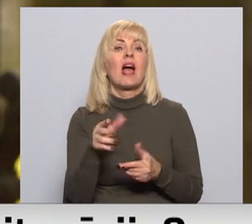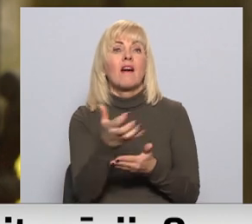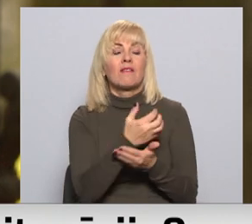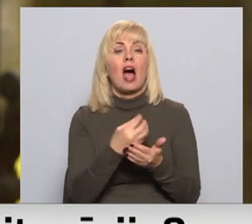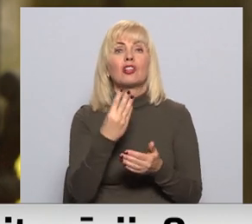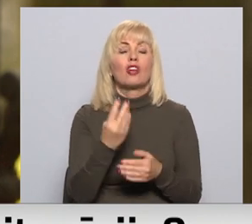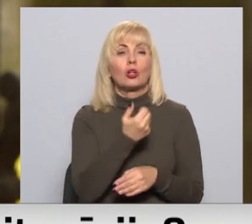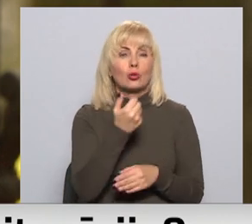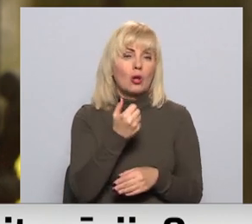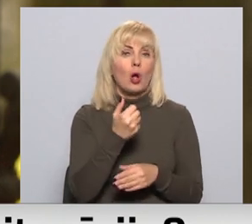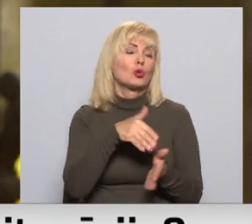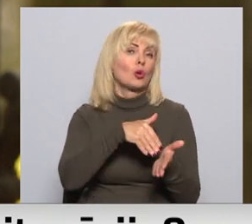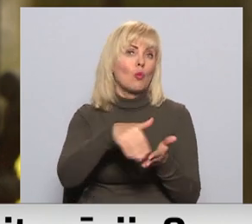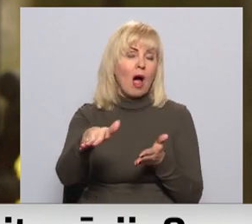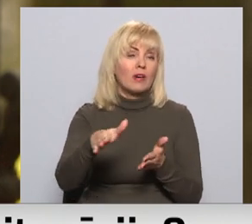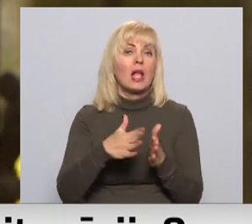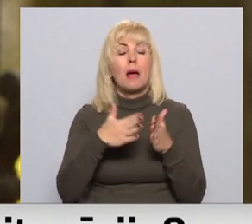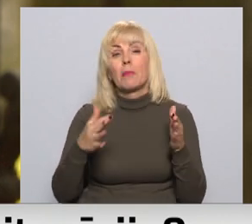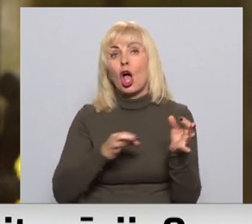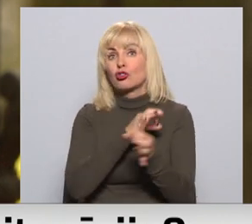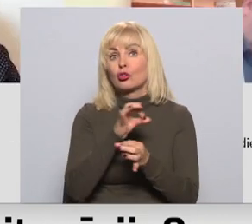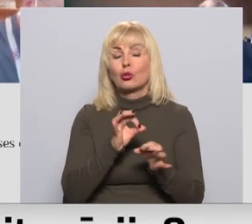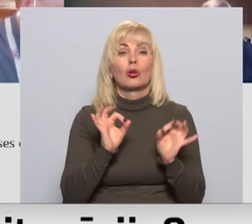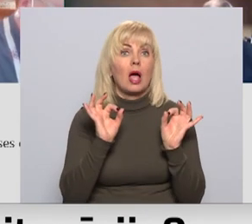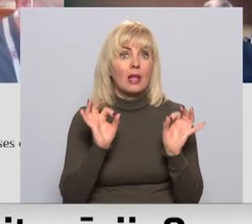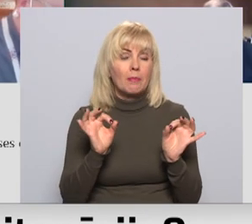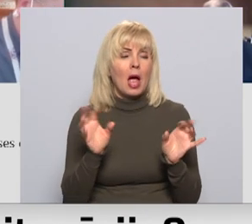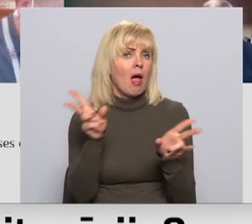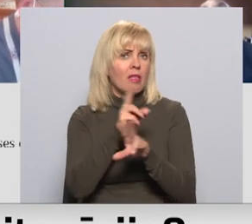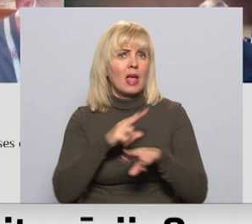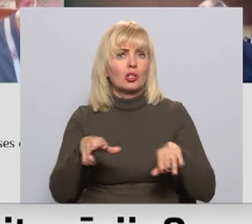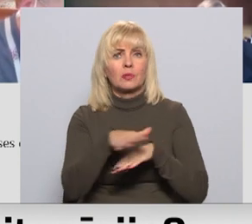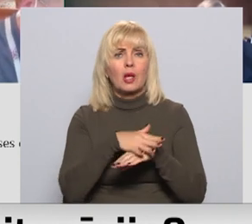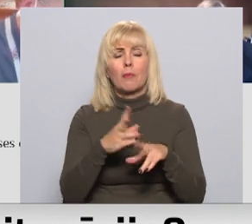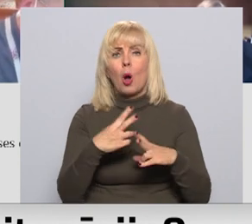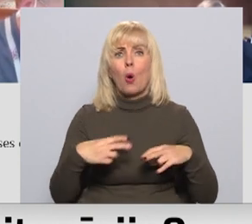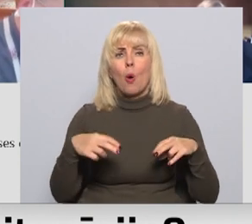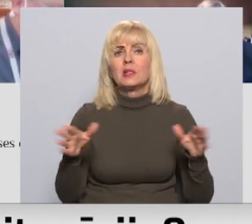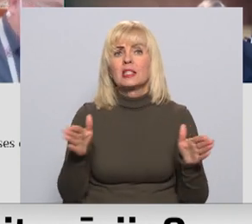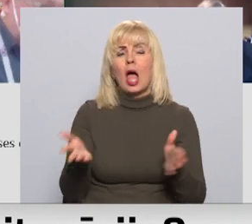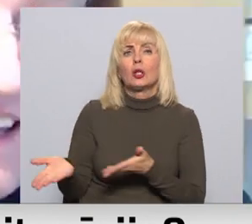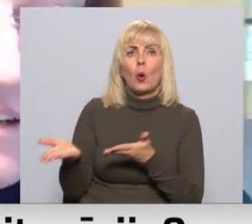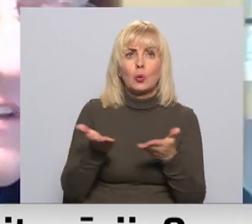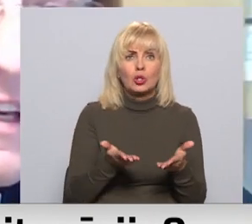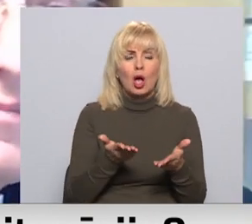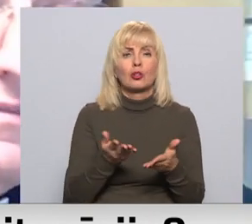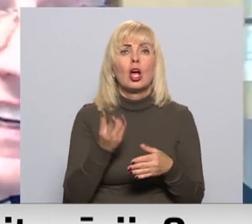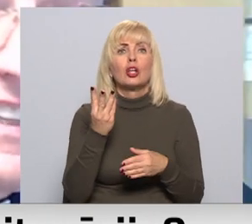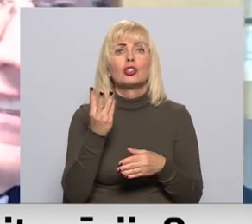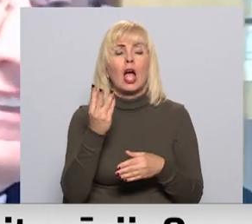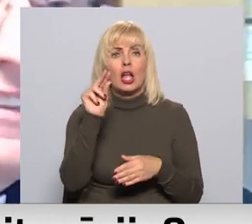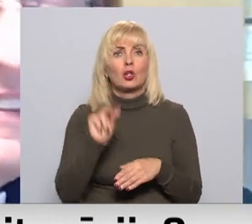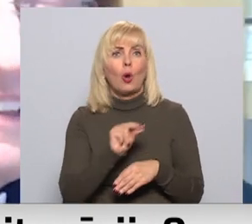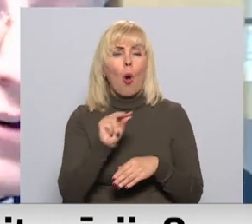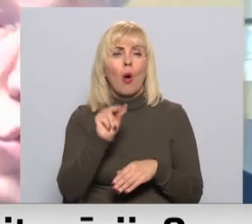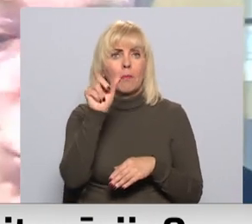ātri noraidīja un nekādas plašākas diskusijas nesakoja. Vien neizpratni sabiedrībā, kāpēc uz komisijas sēdi tika uzaicināti 4 konfesiju mācītāji un